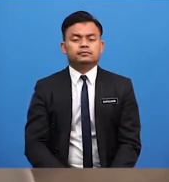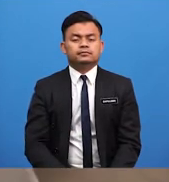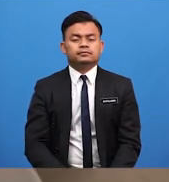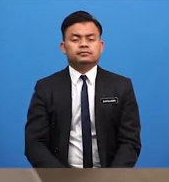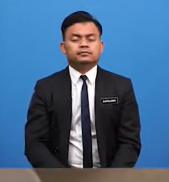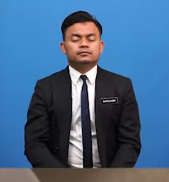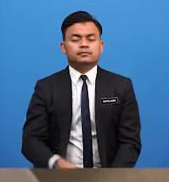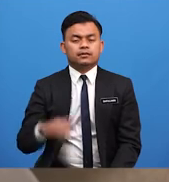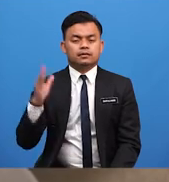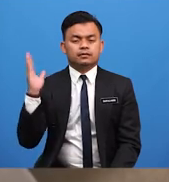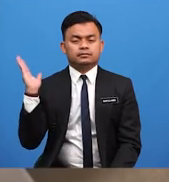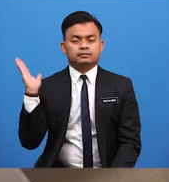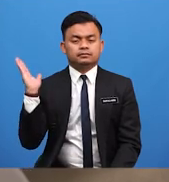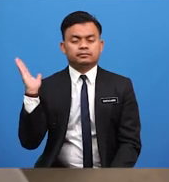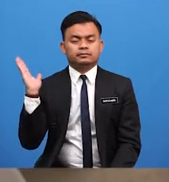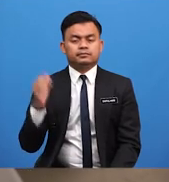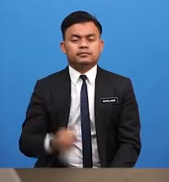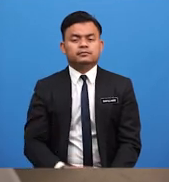10 gram gula melaka